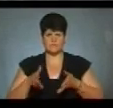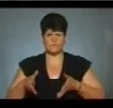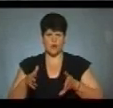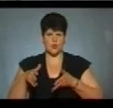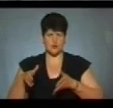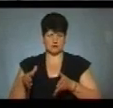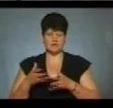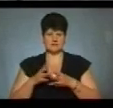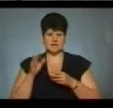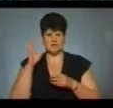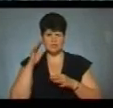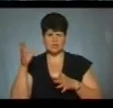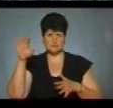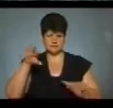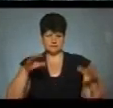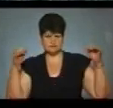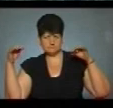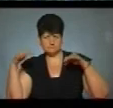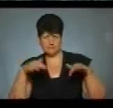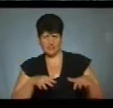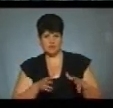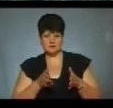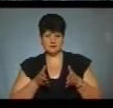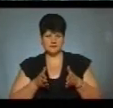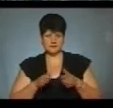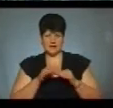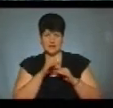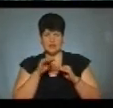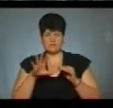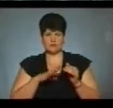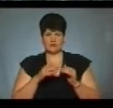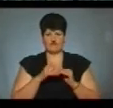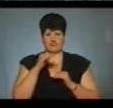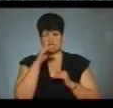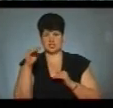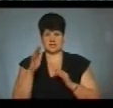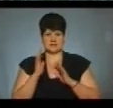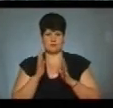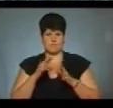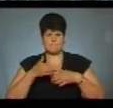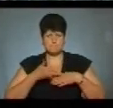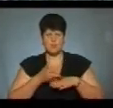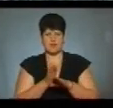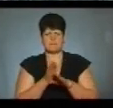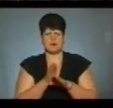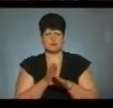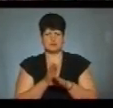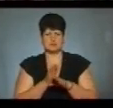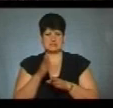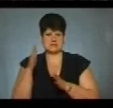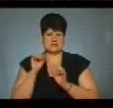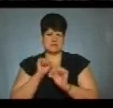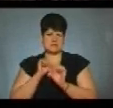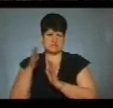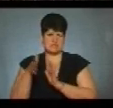горбів, не вміщалася. І от, бачите, рівень був вищий навіть забору. Поламало забор і вся вода пішла до ріки. Це